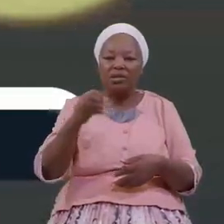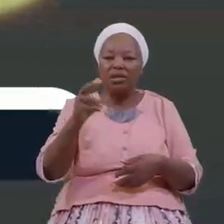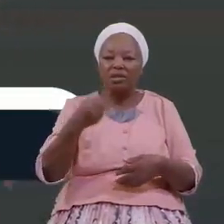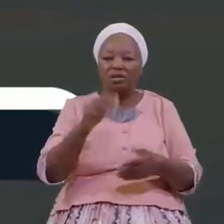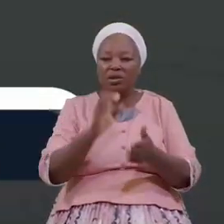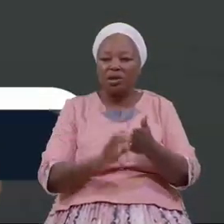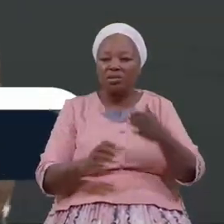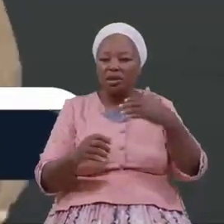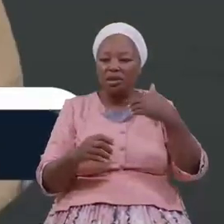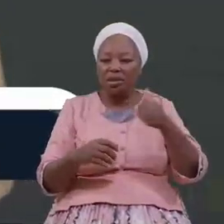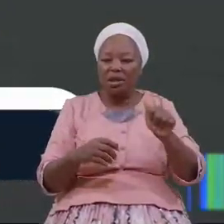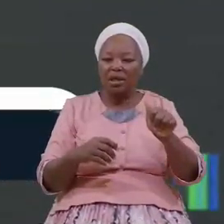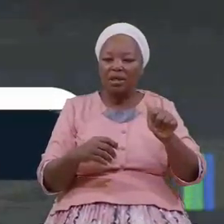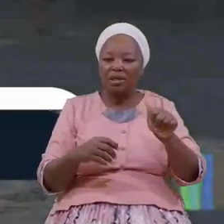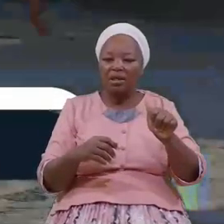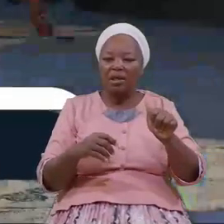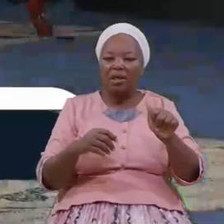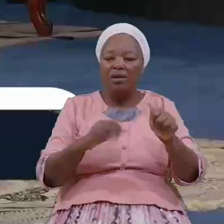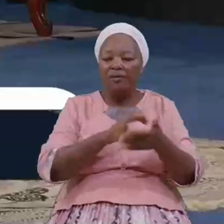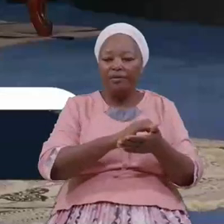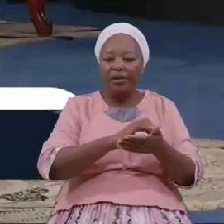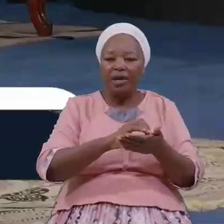Jean, chapitre 10.